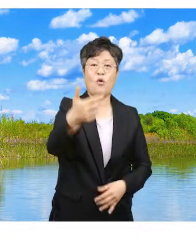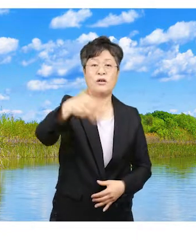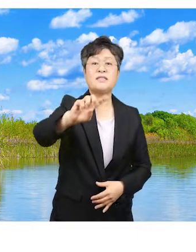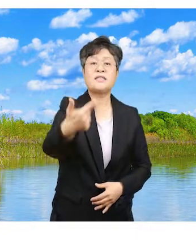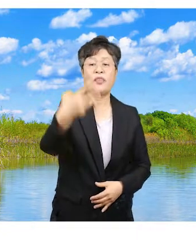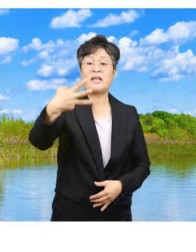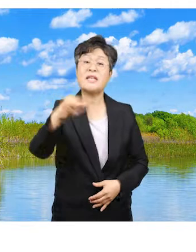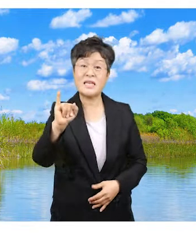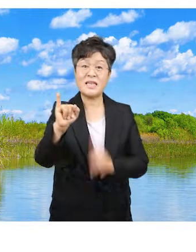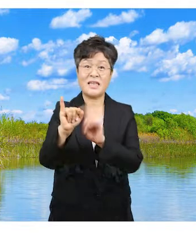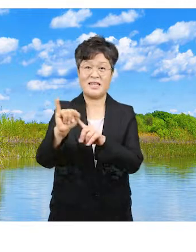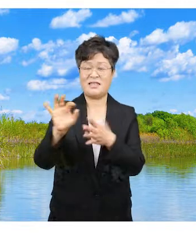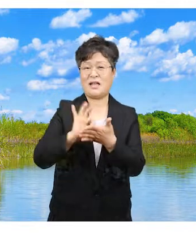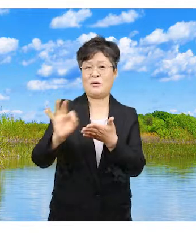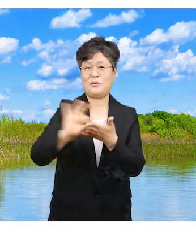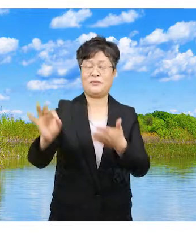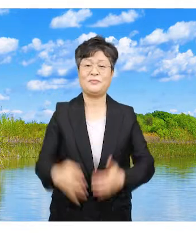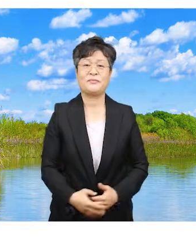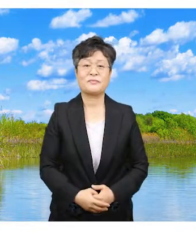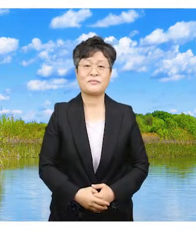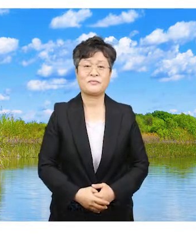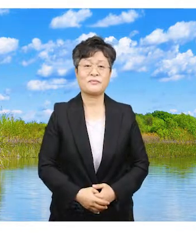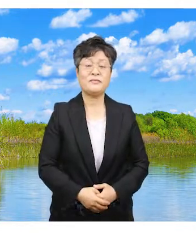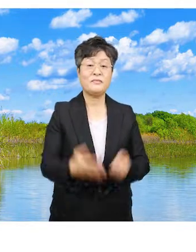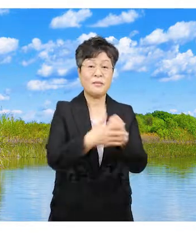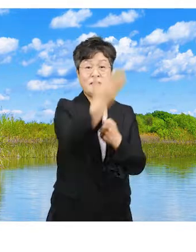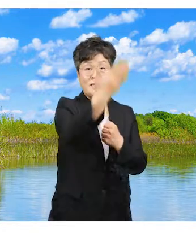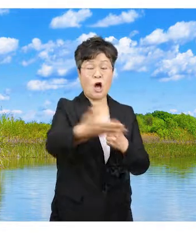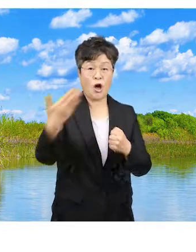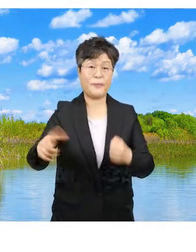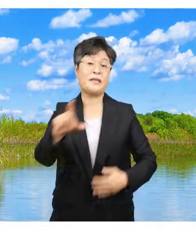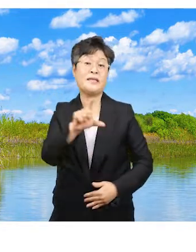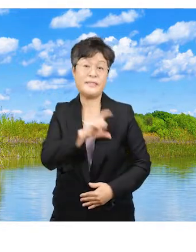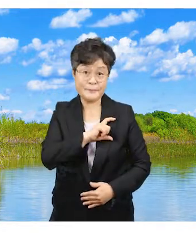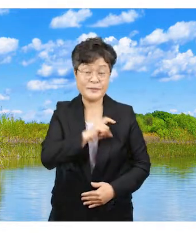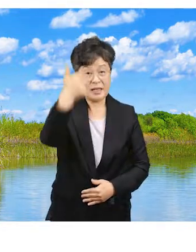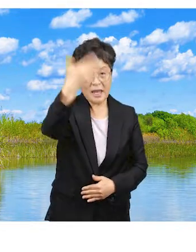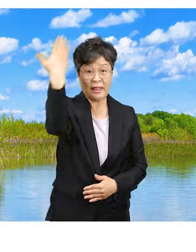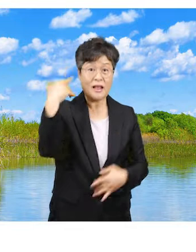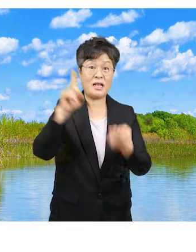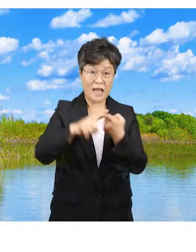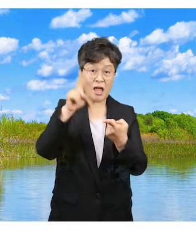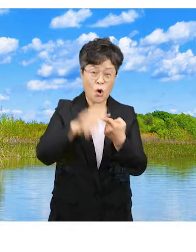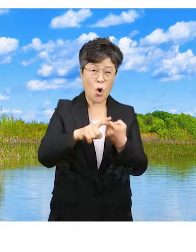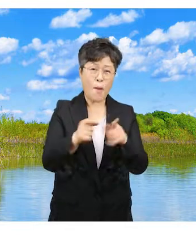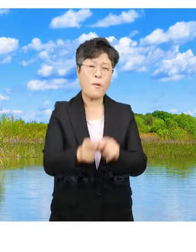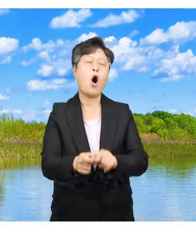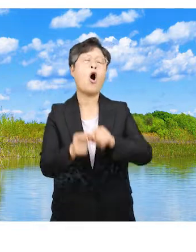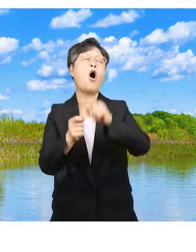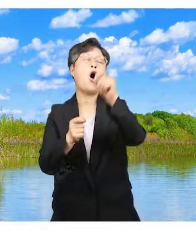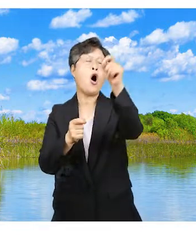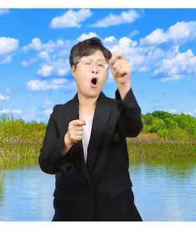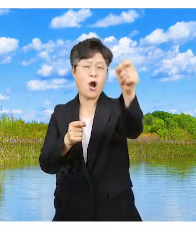원천리 이렇게 불렀답니다. 그래서 이 천 이름을 당시에도 아주 그냥 멀리 간다고